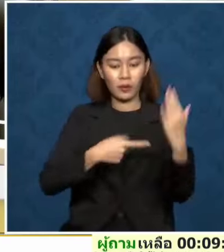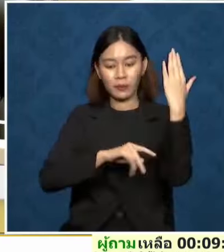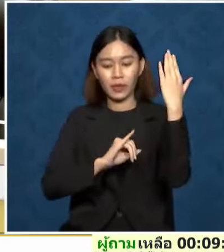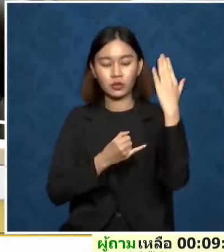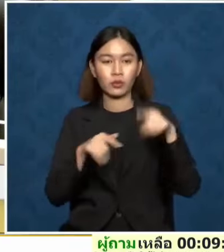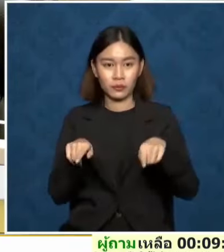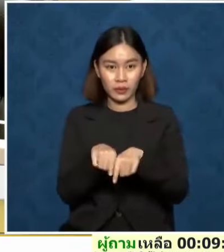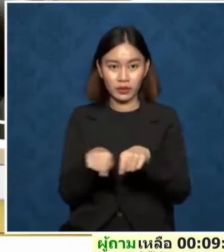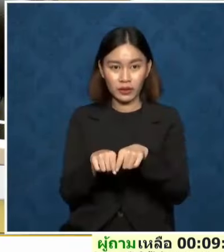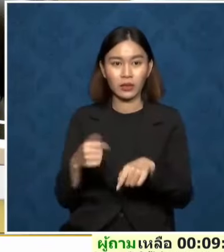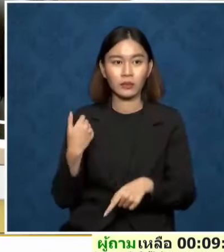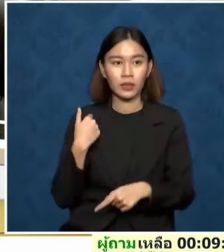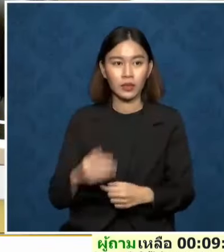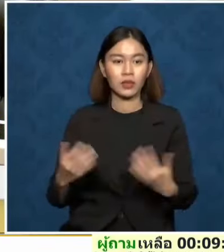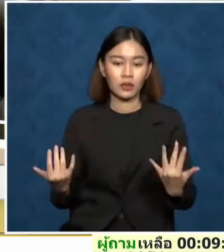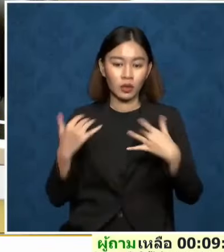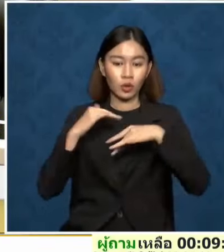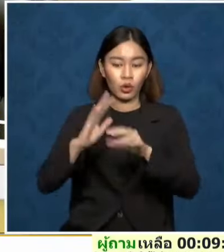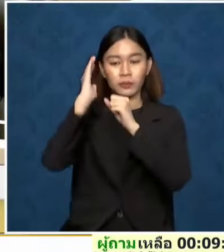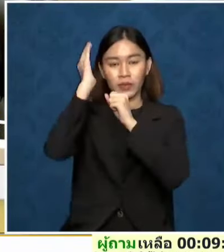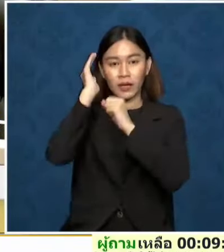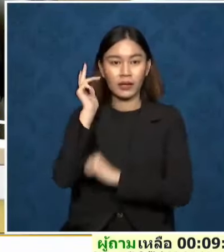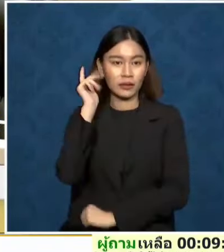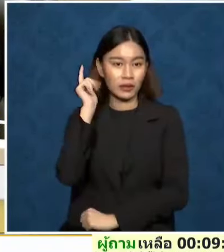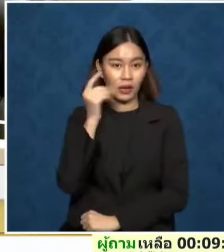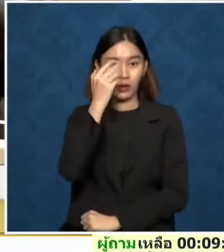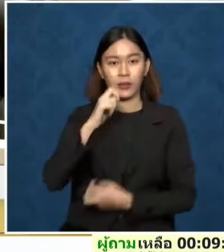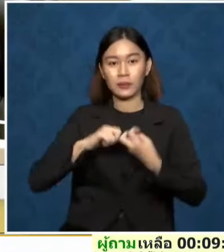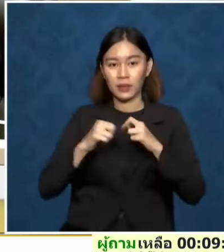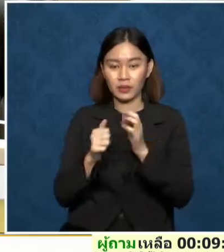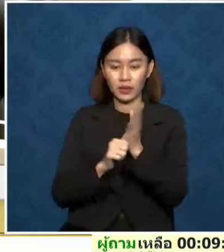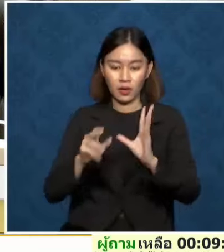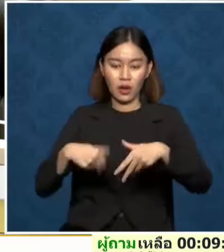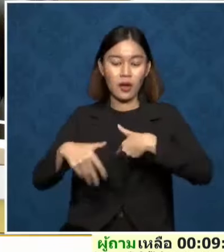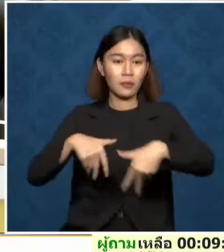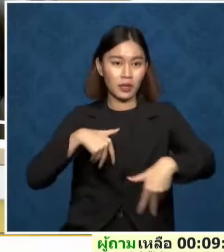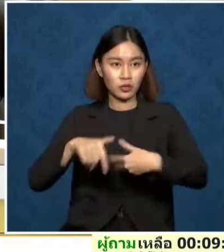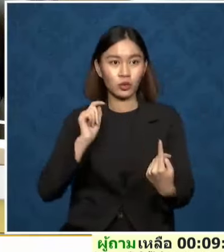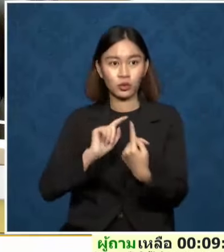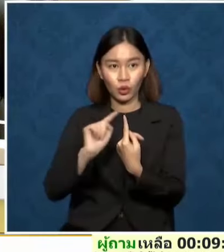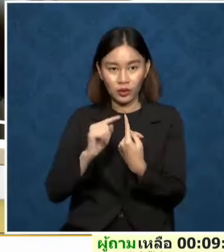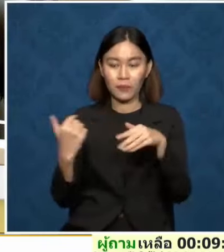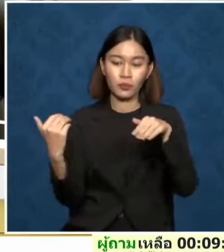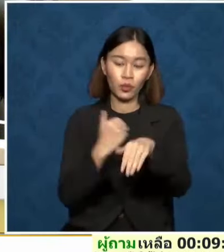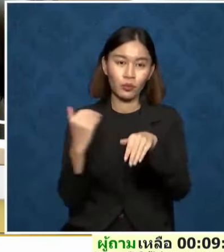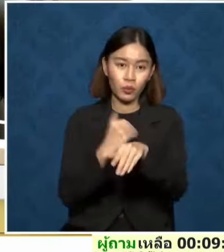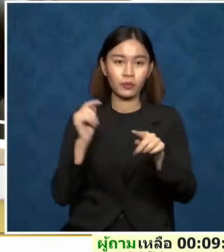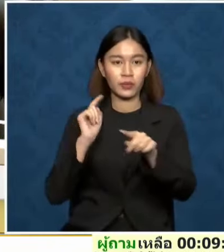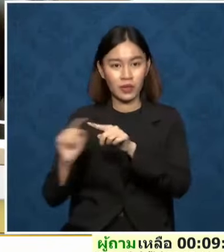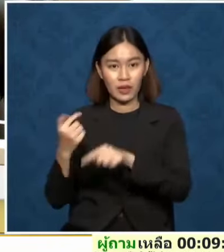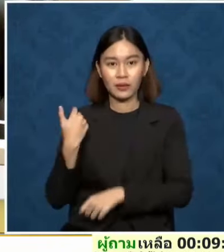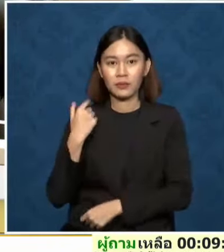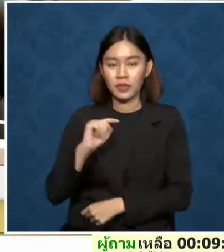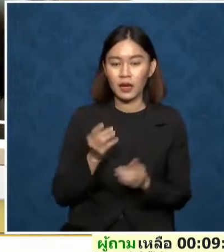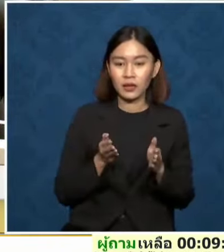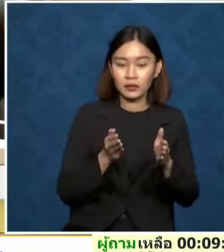ันด้วยจะรวมกทะแหงข่าวเพื่อแก้ประหนาให้พี่น้องประชาชนในการสันจรนไปมาไม่ว